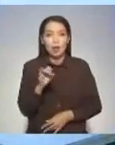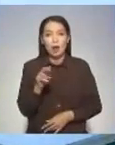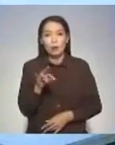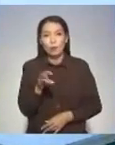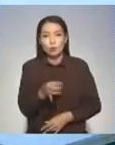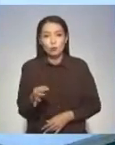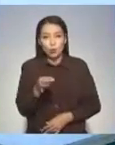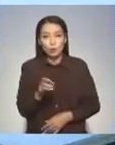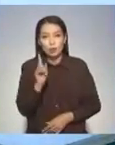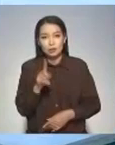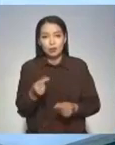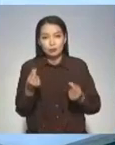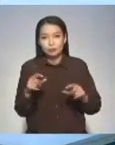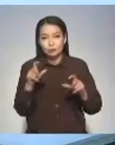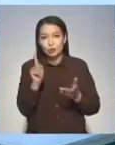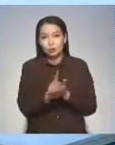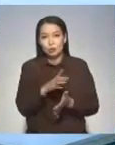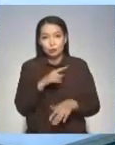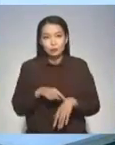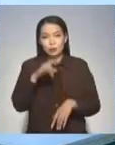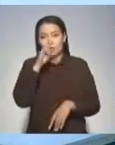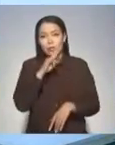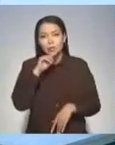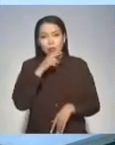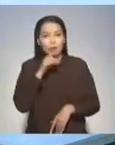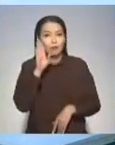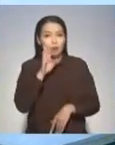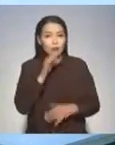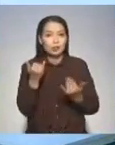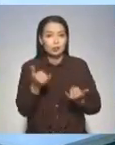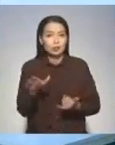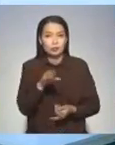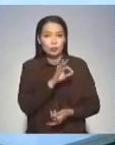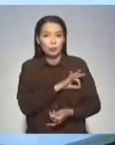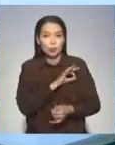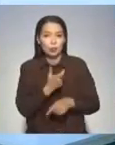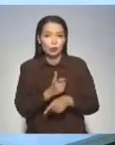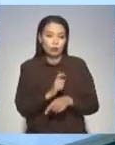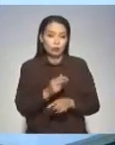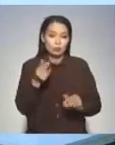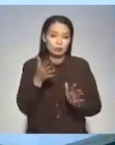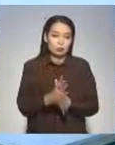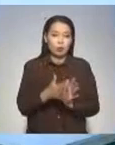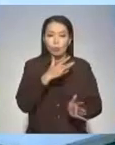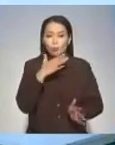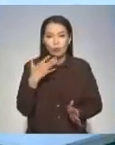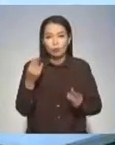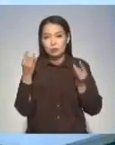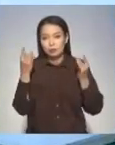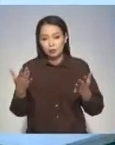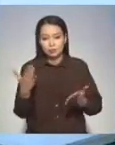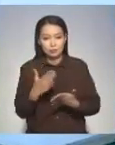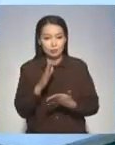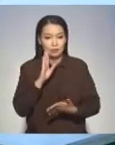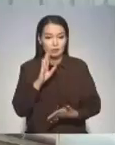еще удорожание должно побудить казахстанцев экономить воду, поскольку сейчас они пользуются ею с расточительностью. Яна Гладкова с